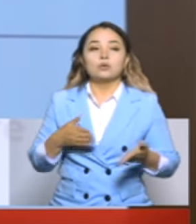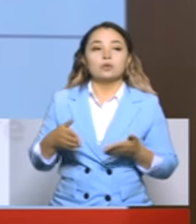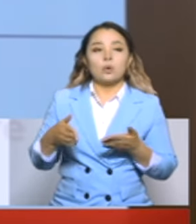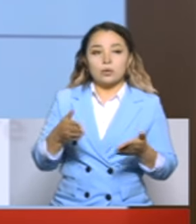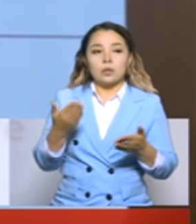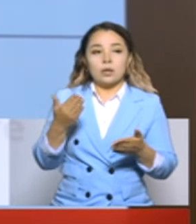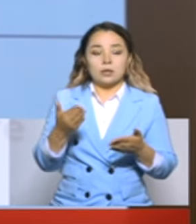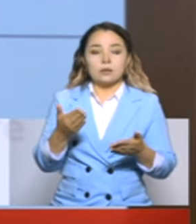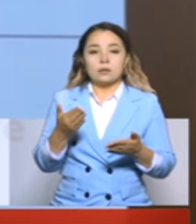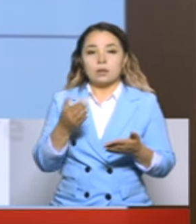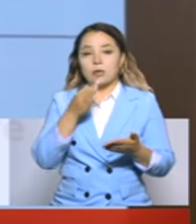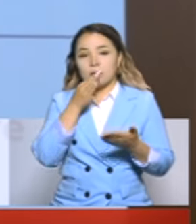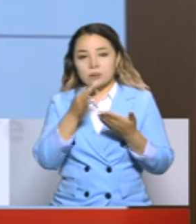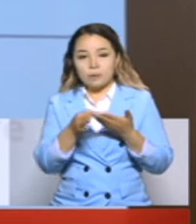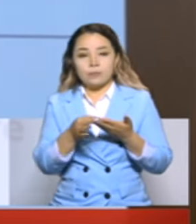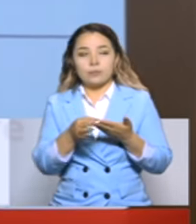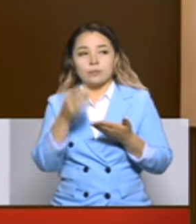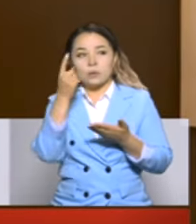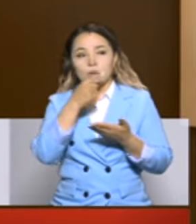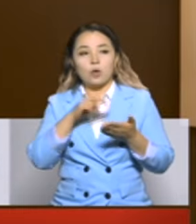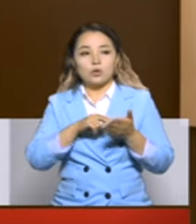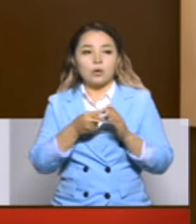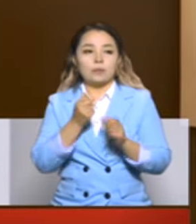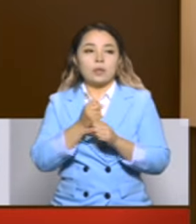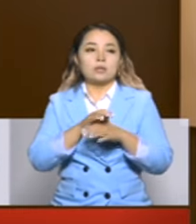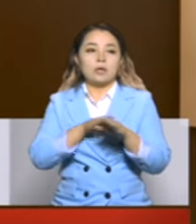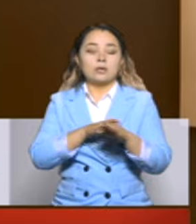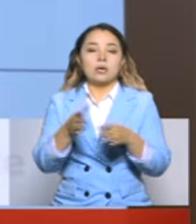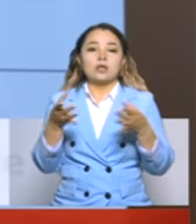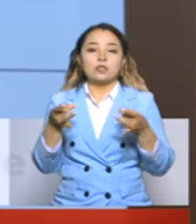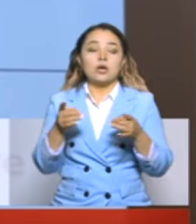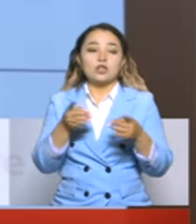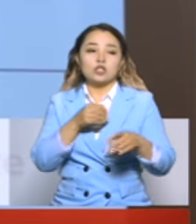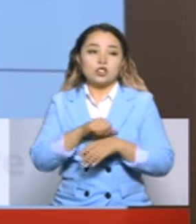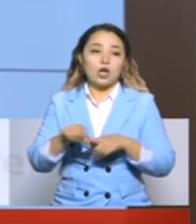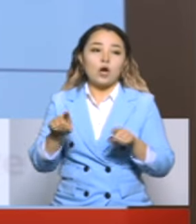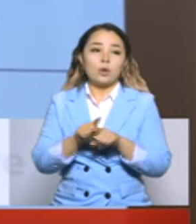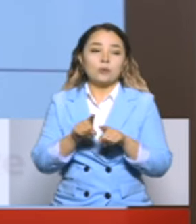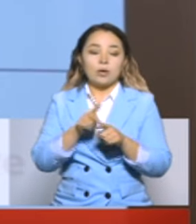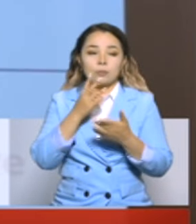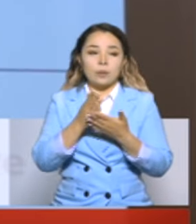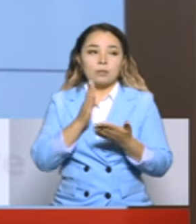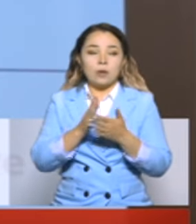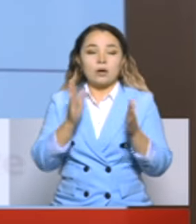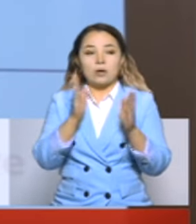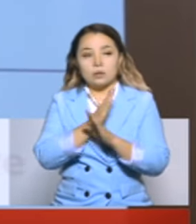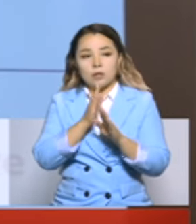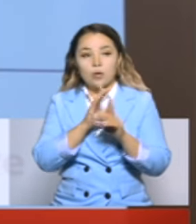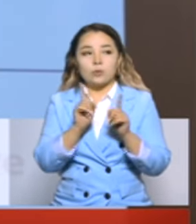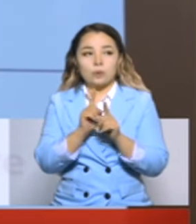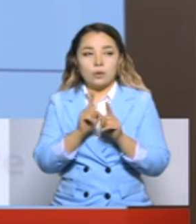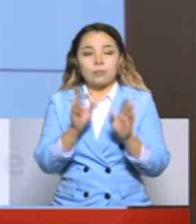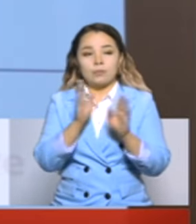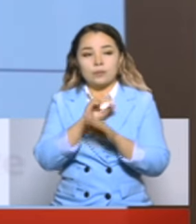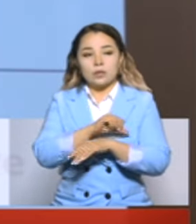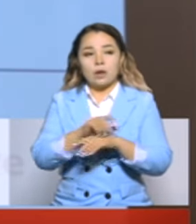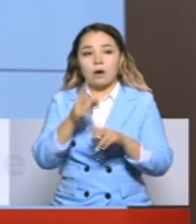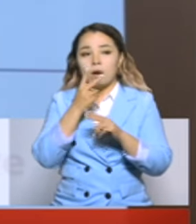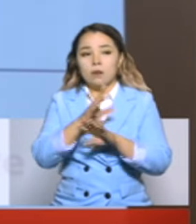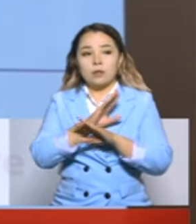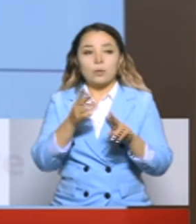түсуге жеке жоспар жасау керек. Шекара болғанмен ауаға шекара жоқ қой, ластану ол шекараға